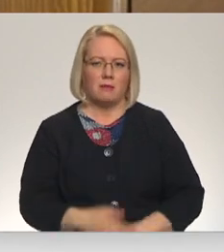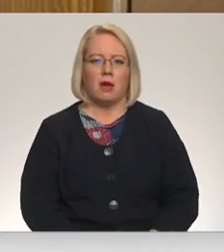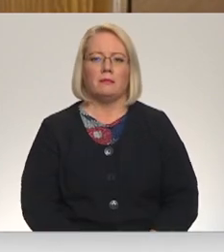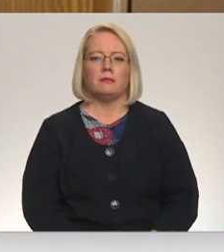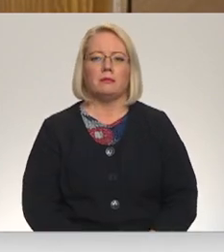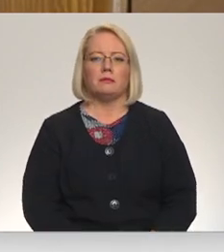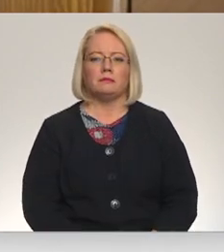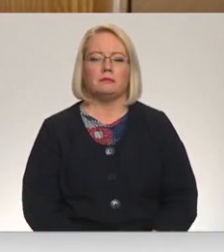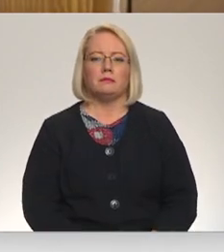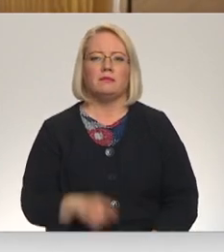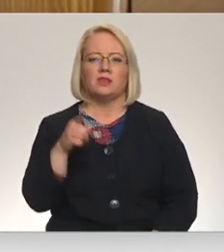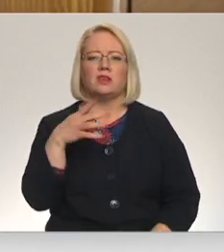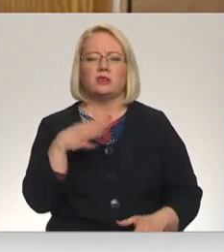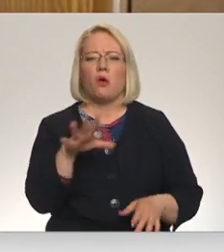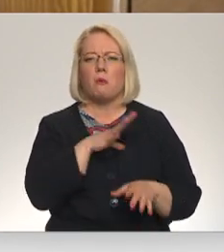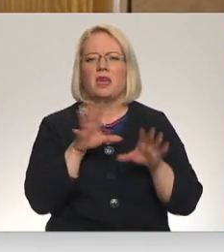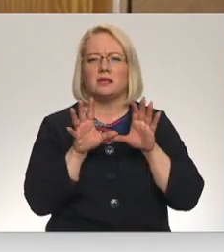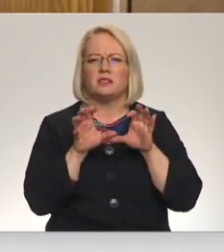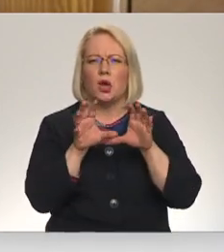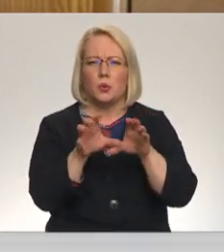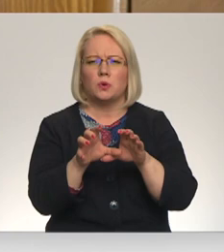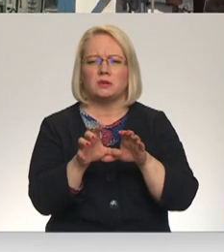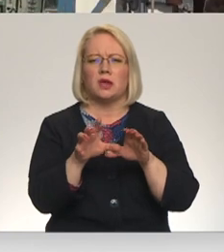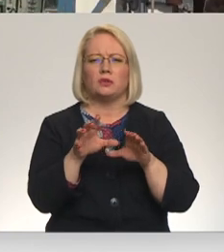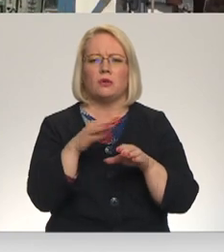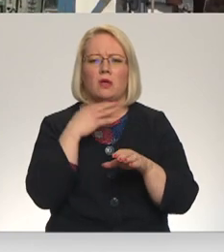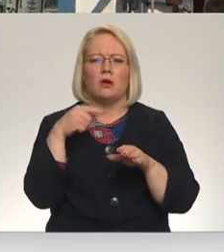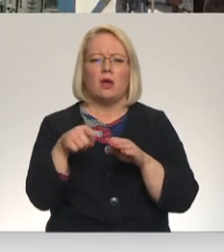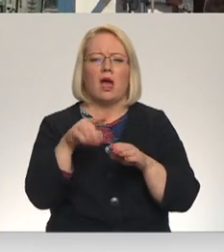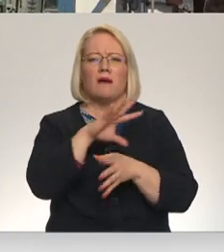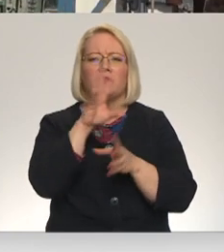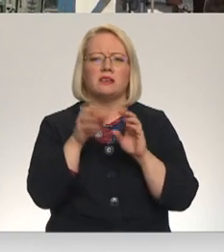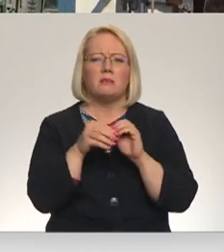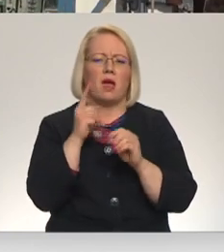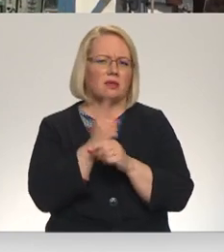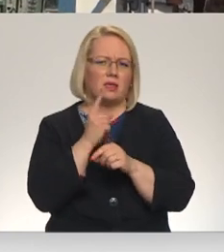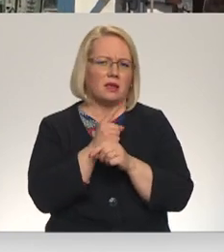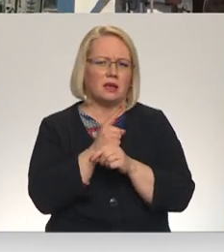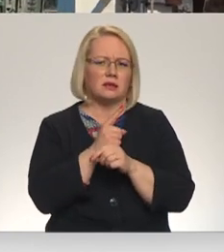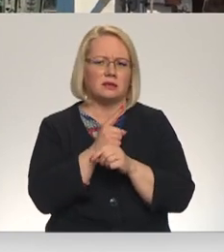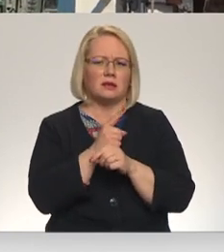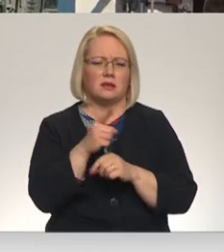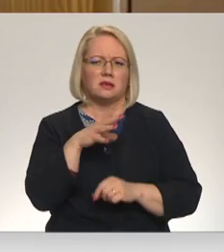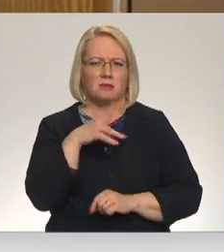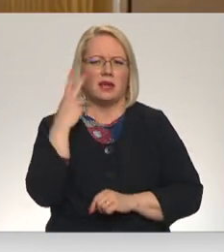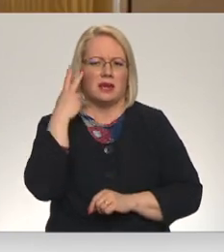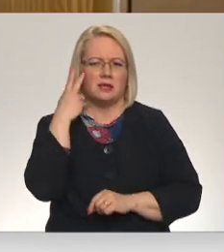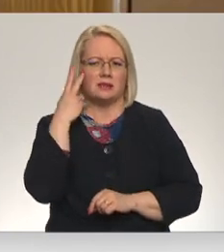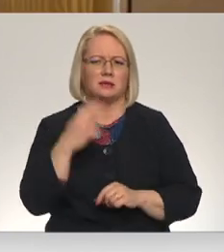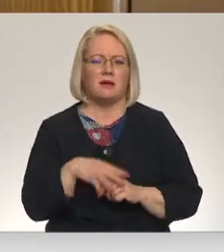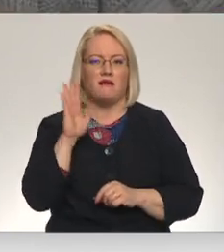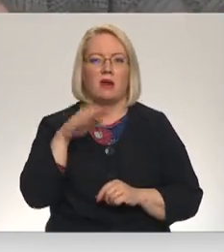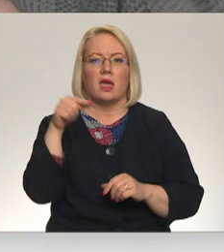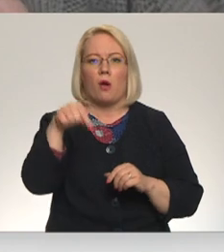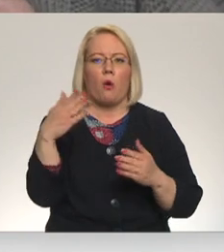sarūsies vispār cauri, dabu vēl metri, tur kā bija iekšā amoņaks. Tā vispār jau nedrīkst, bet baigais risks jau bija. Varēja jau